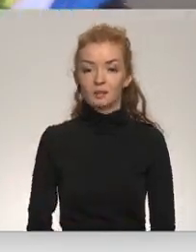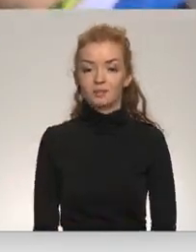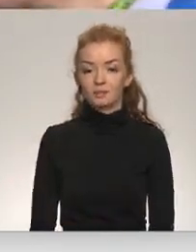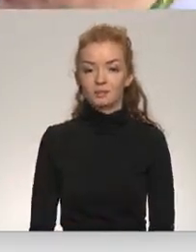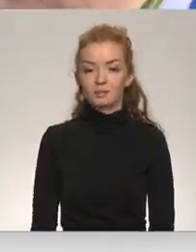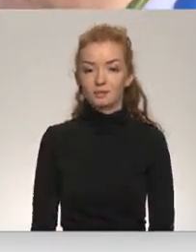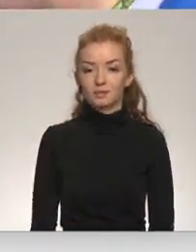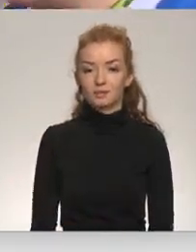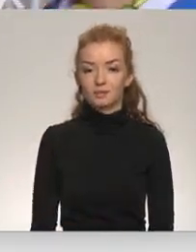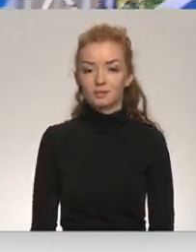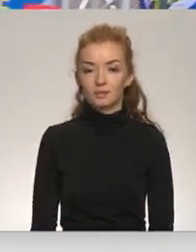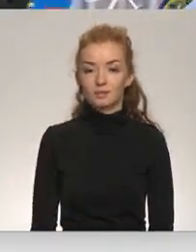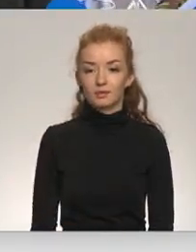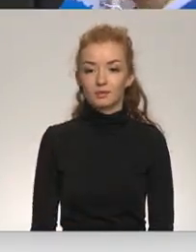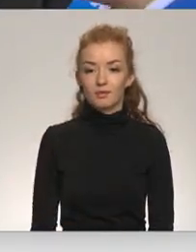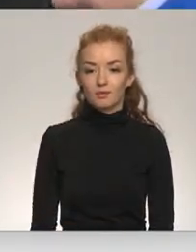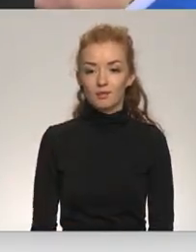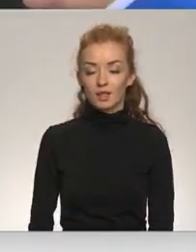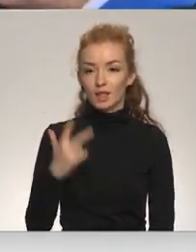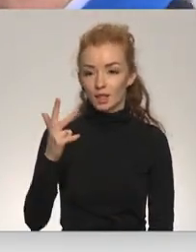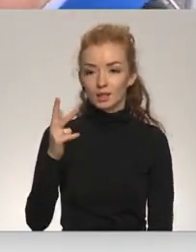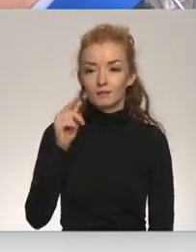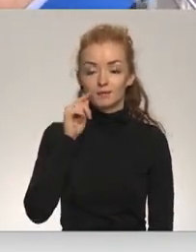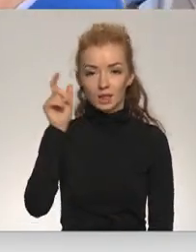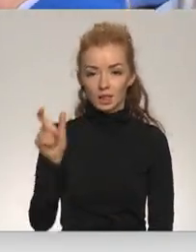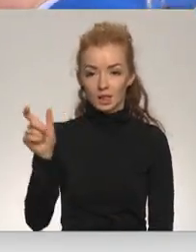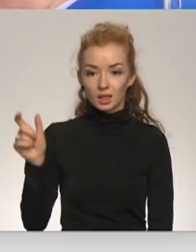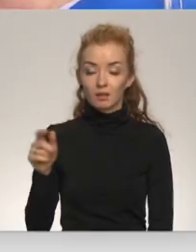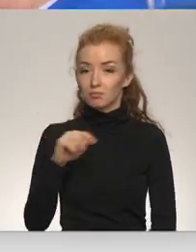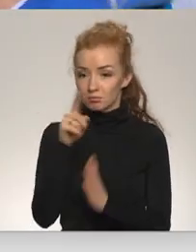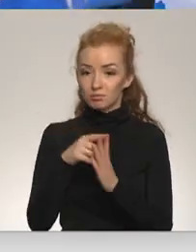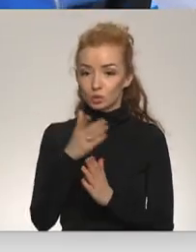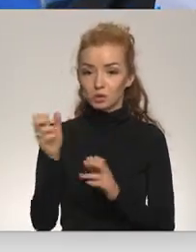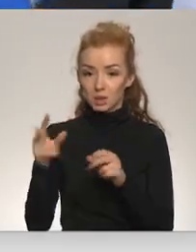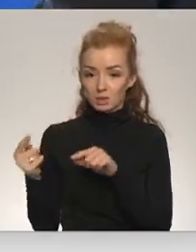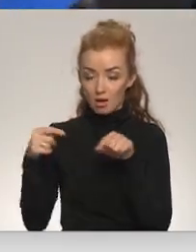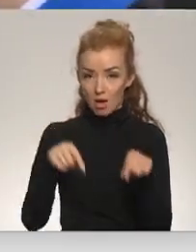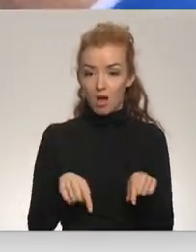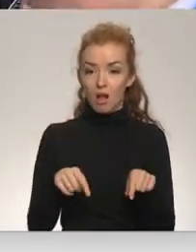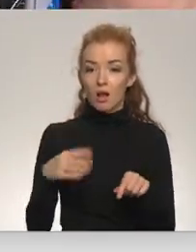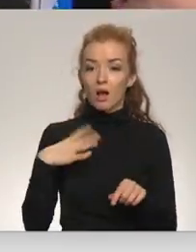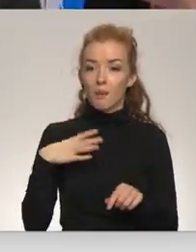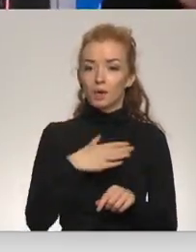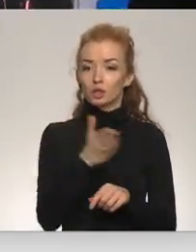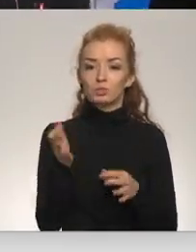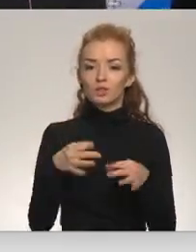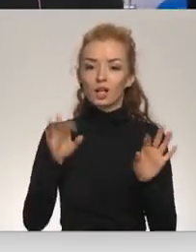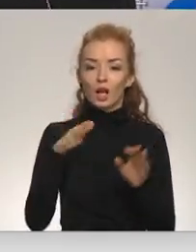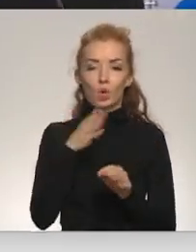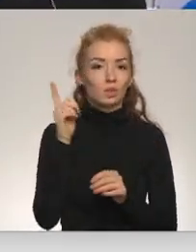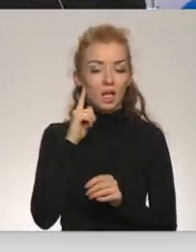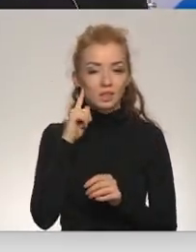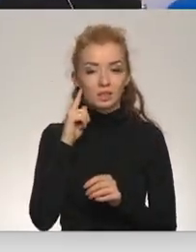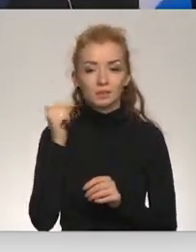aprunāties. Un sarunājumu mums pievienojas Rāls, Dmitrijs un Mārtiņš. Labdien! Vai speciāli nācāt šodien un kādēļ? Kādēļ jums ir svarīgi, lai jūsu balsi sadzird un būtu